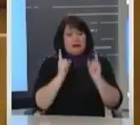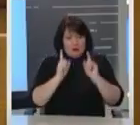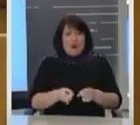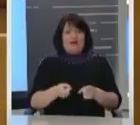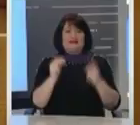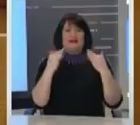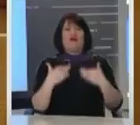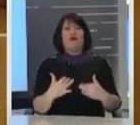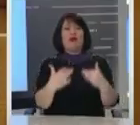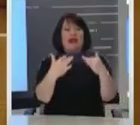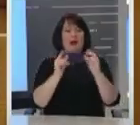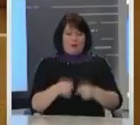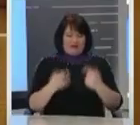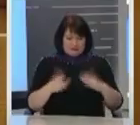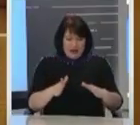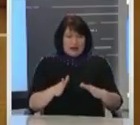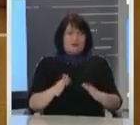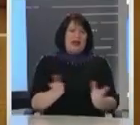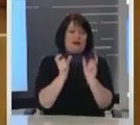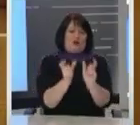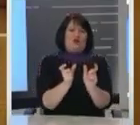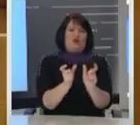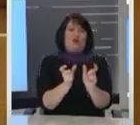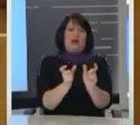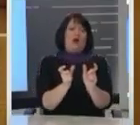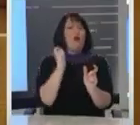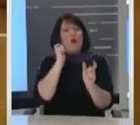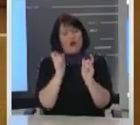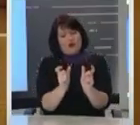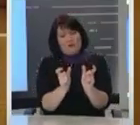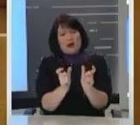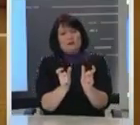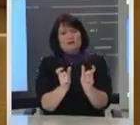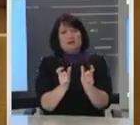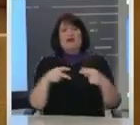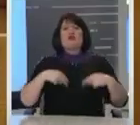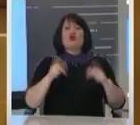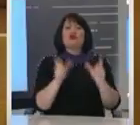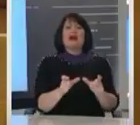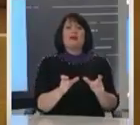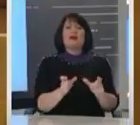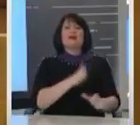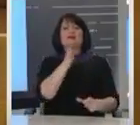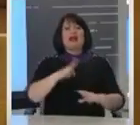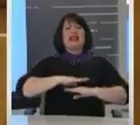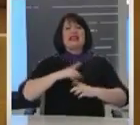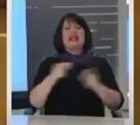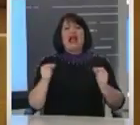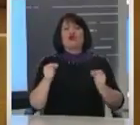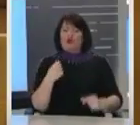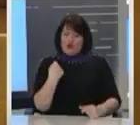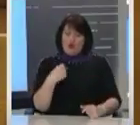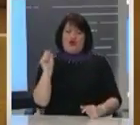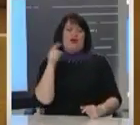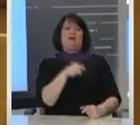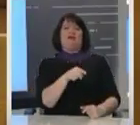αποφασίσει η Βουλή αυτό που θα αποφασίσει, να αποφασίσει μια ονομασία και ο Υπουργός Αμήνης να πηγαίνει στο ΝΑΤΟ και να λέει «Εγώ διαφωνώ με αυτή τη